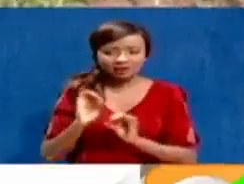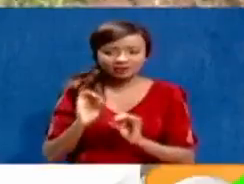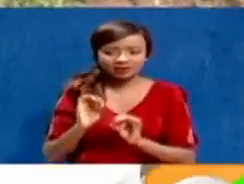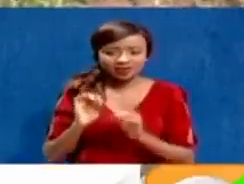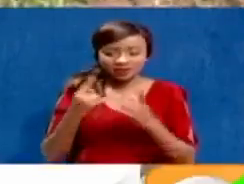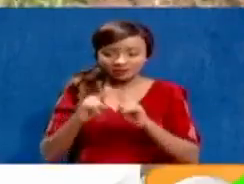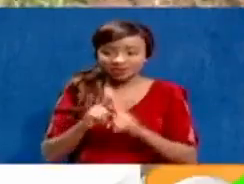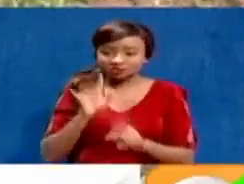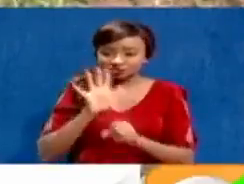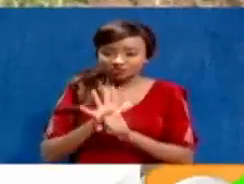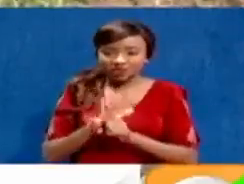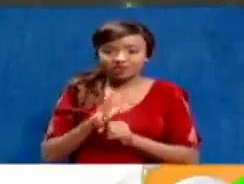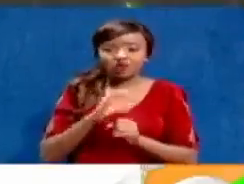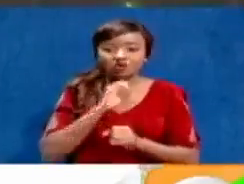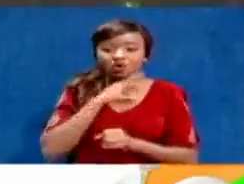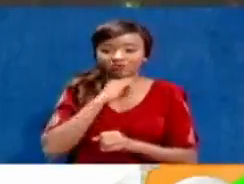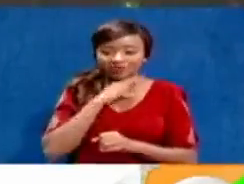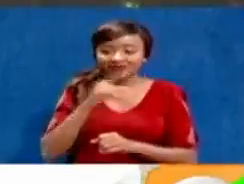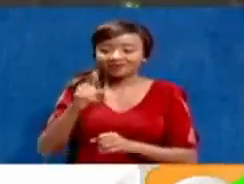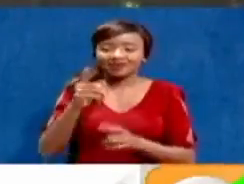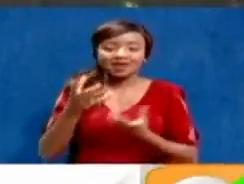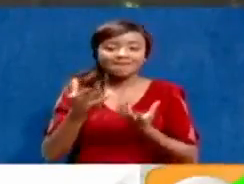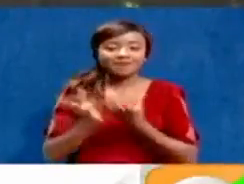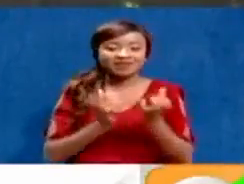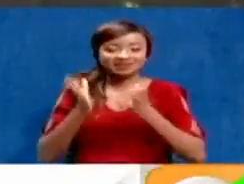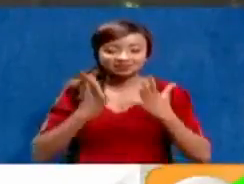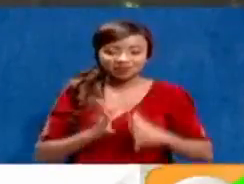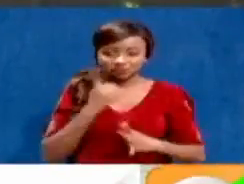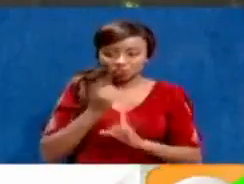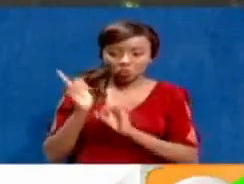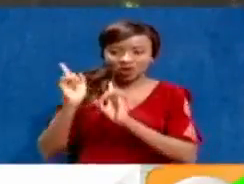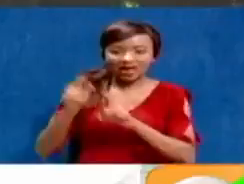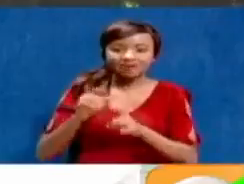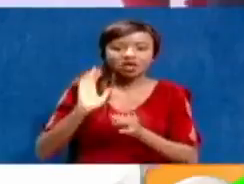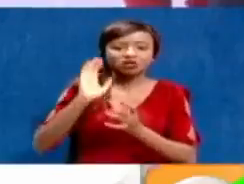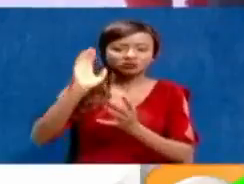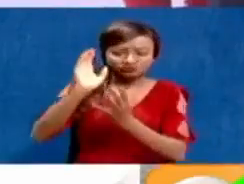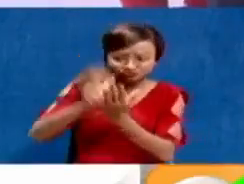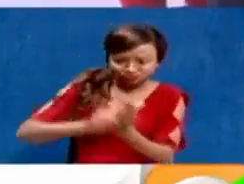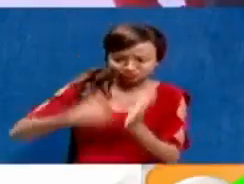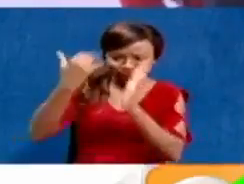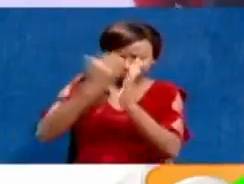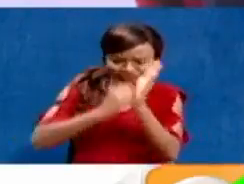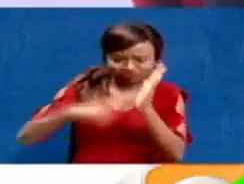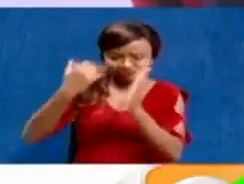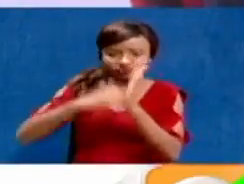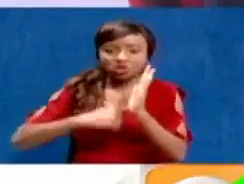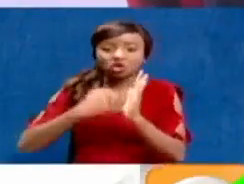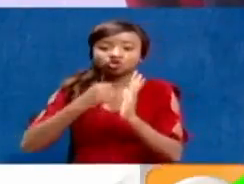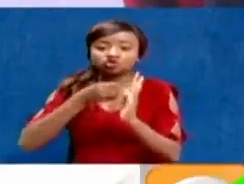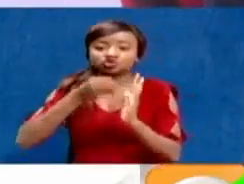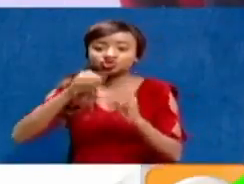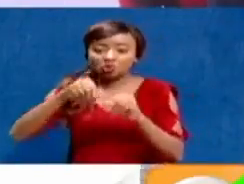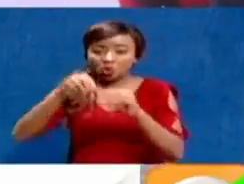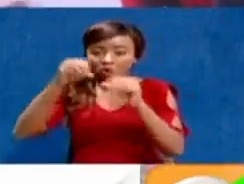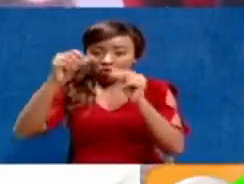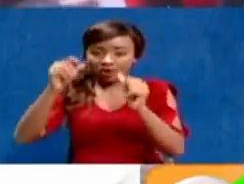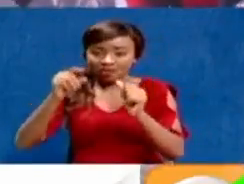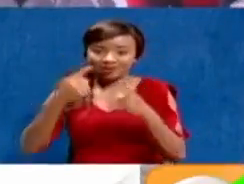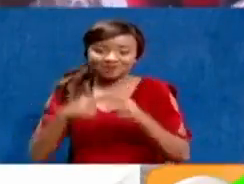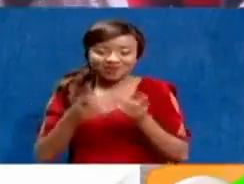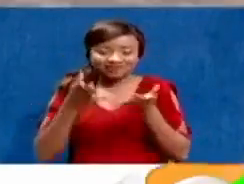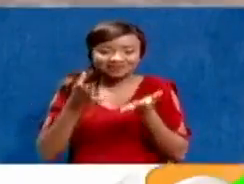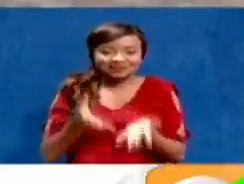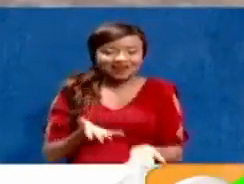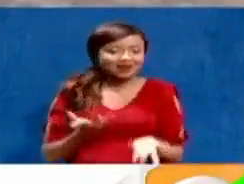Viongozi wanamlaumu wanakandarasi kwa kutoziba shimo hili baada ya kuchota mchanga kwa ujenzi wa barabara katika eneo hili. Sasa limekuwa bwawa